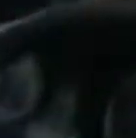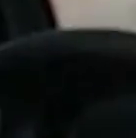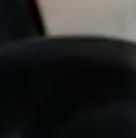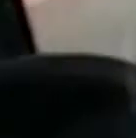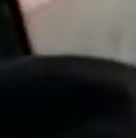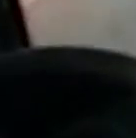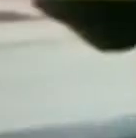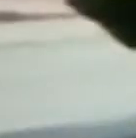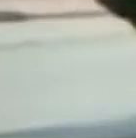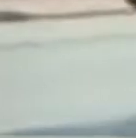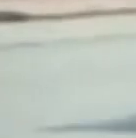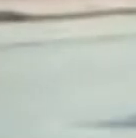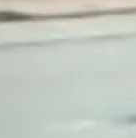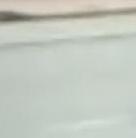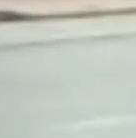אני רוצה